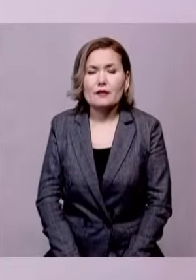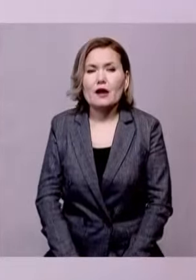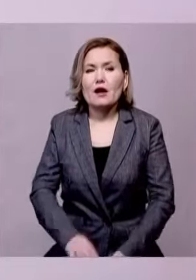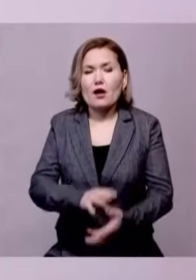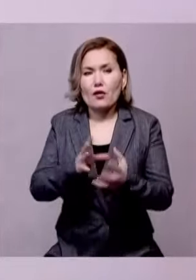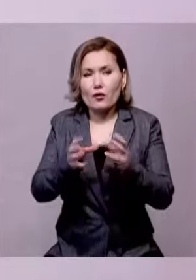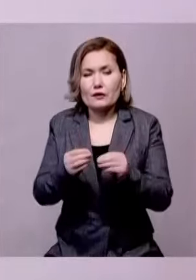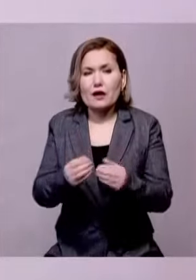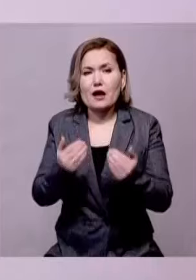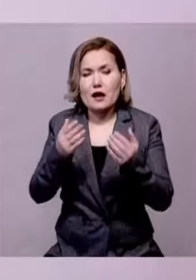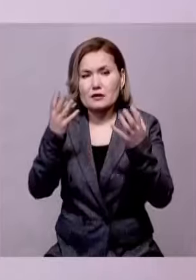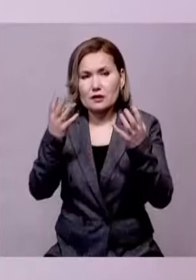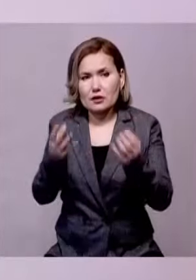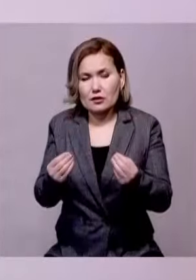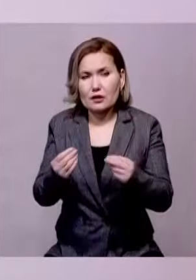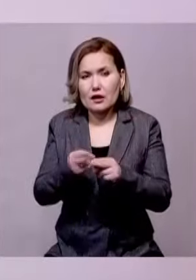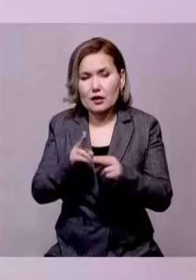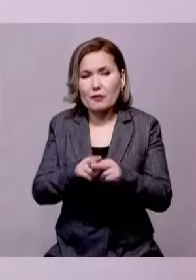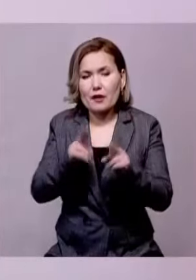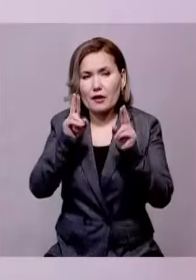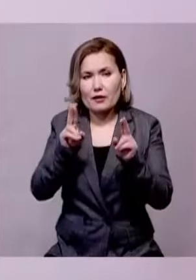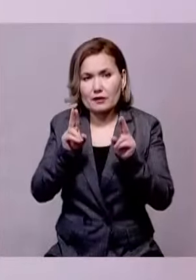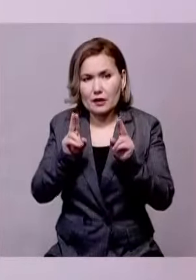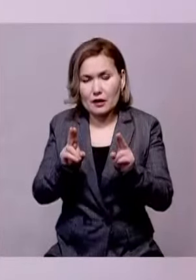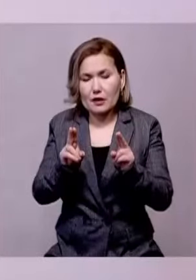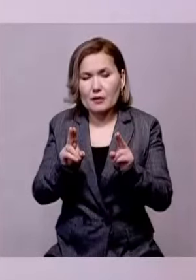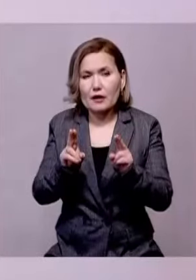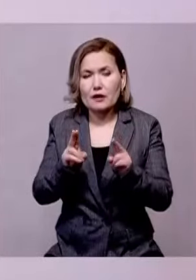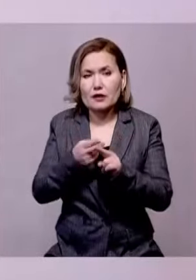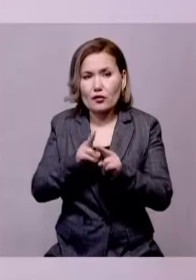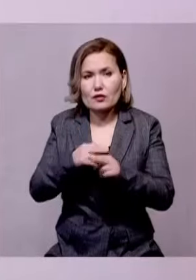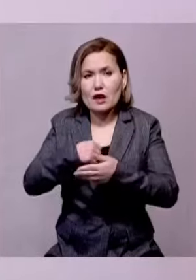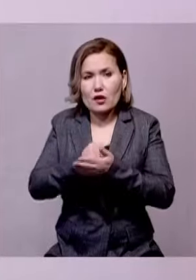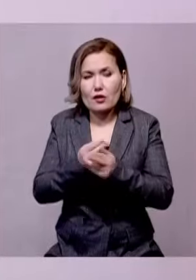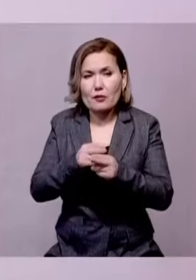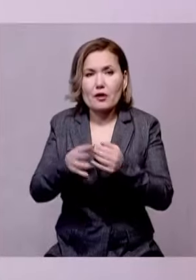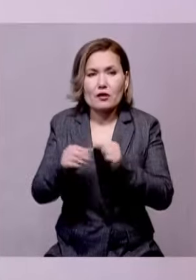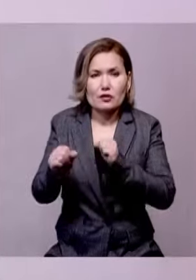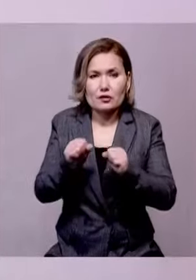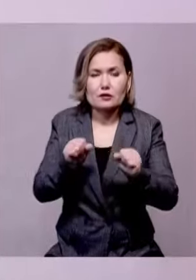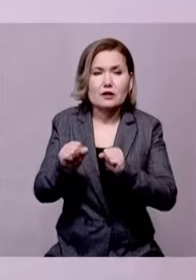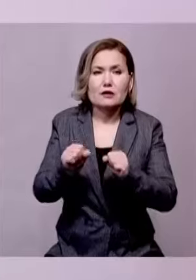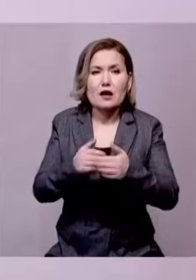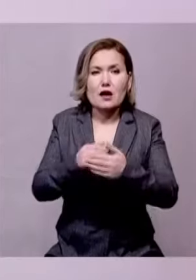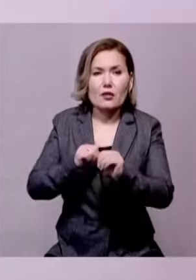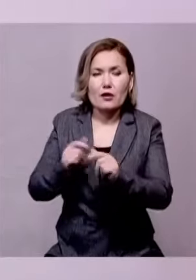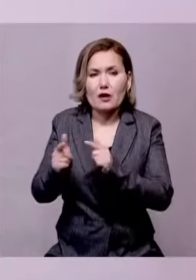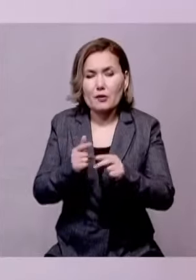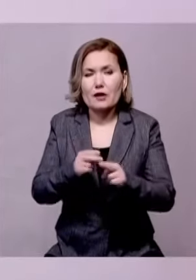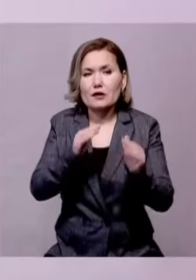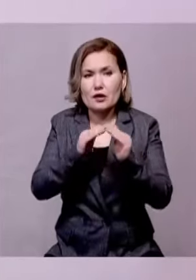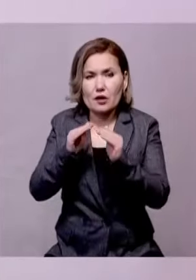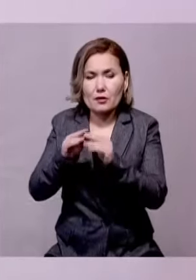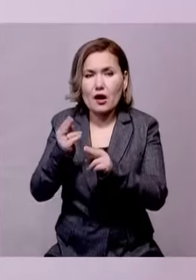қатарына қазіргі заңнамада жоқ нормалар бұл сейсмика байланысты төзімді және халыққа және немесе осы құрылысын салып жатқан нысандарға